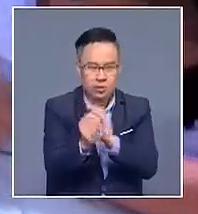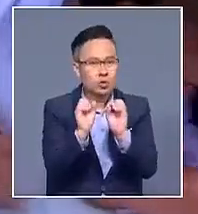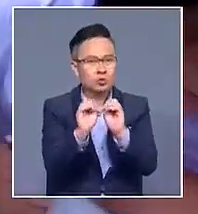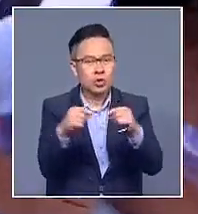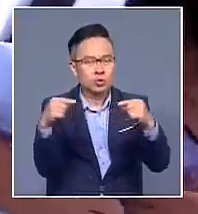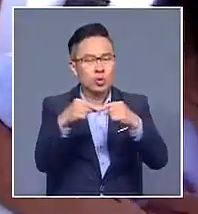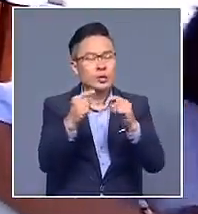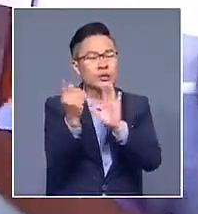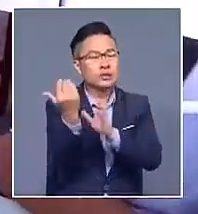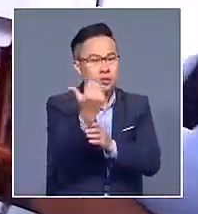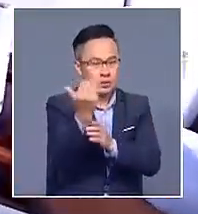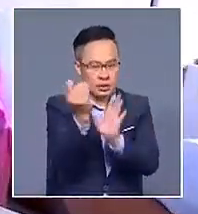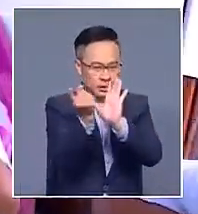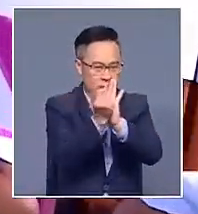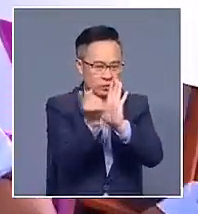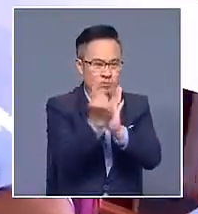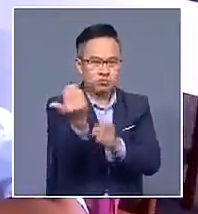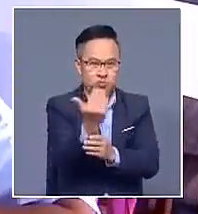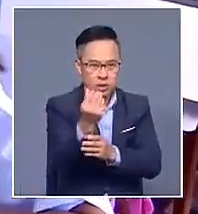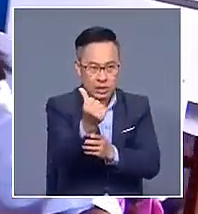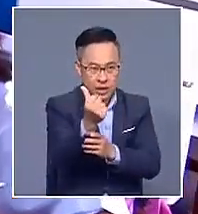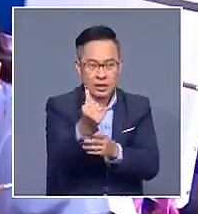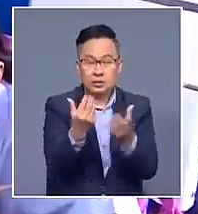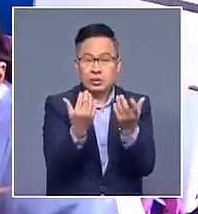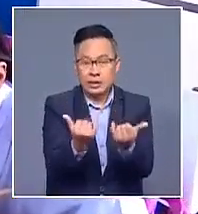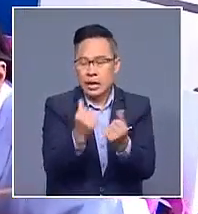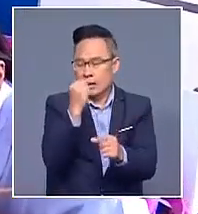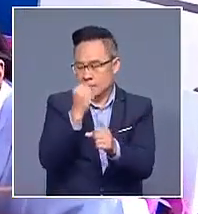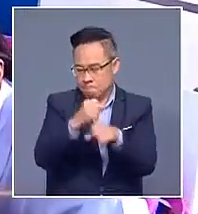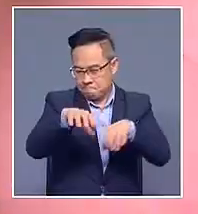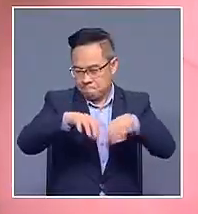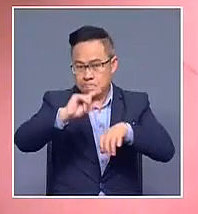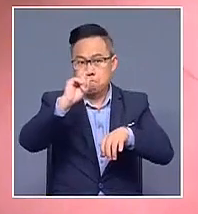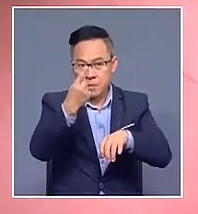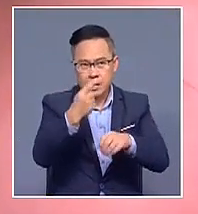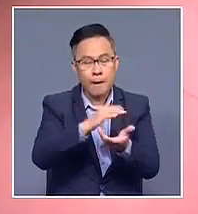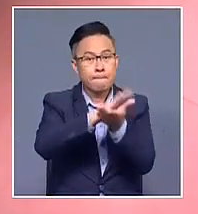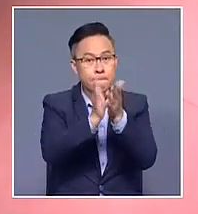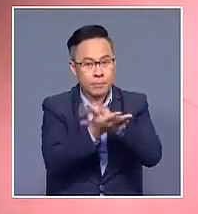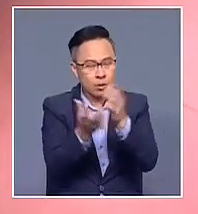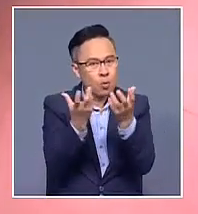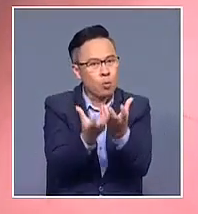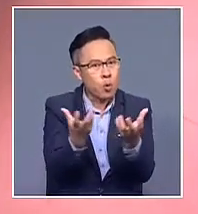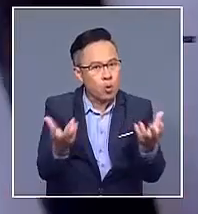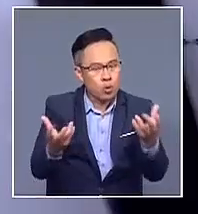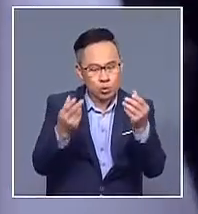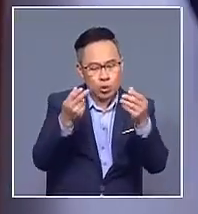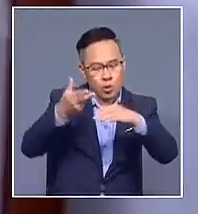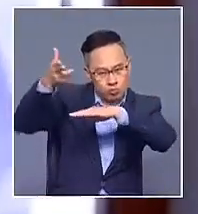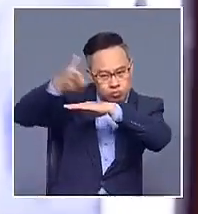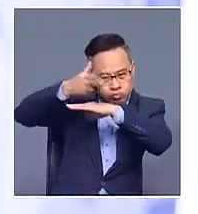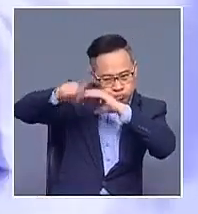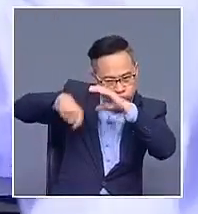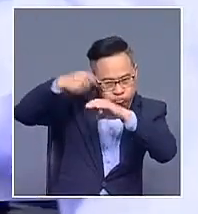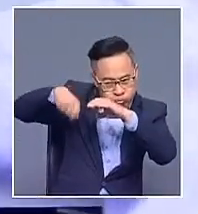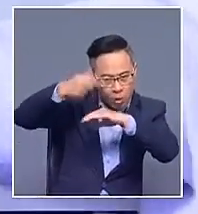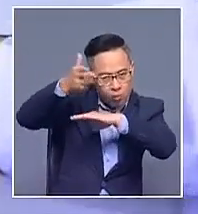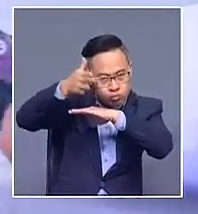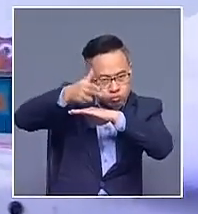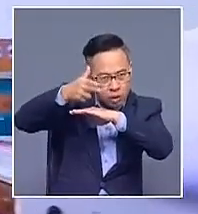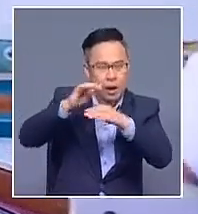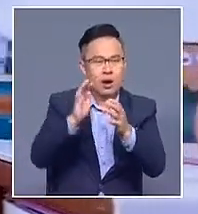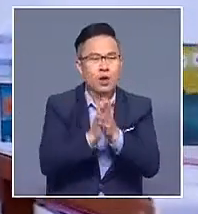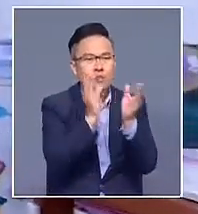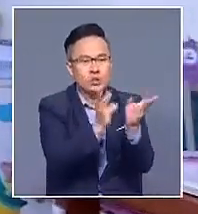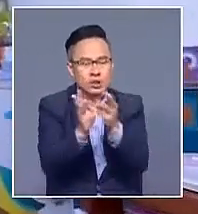ในปีนี้ได้มีการปรับโฉมใหม่ค่ะให้เป็น New DLTV ด้วยเปลี่ยนทั้งอุปกรณ์การถ่ายทำสื่อการเรียนช่องทางการ